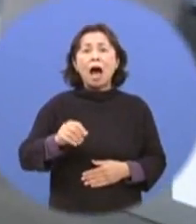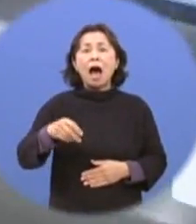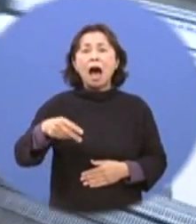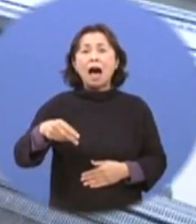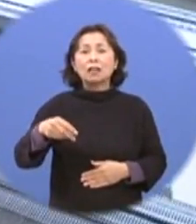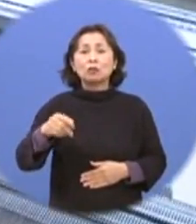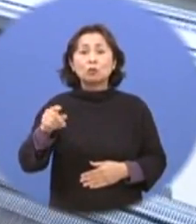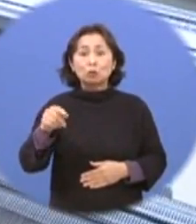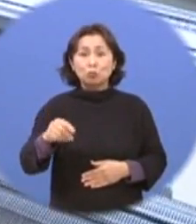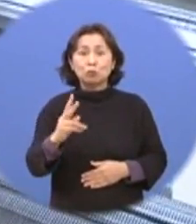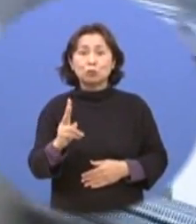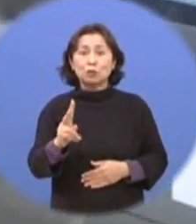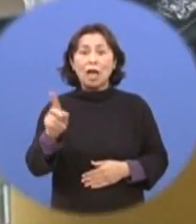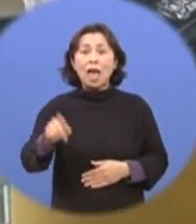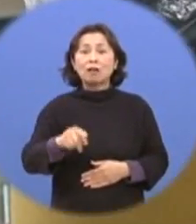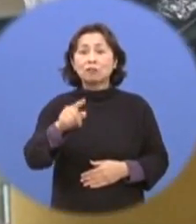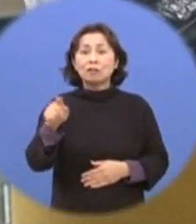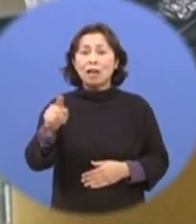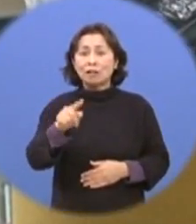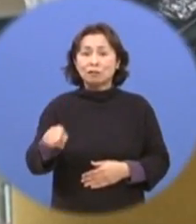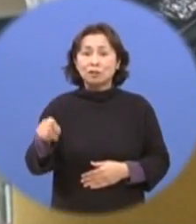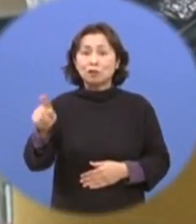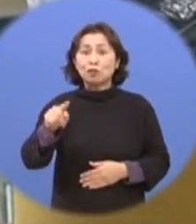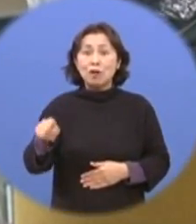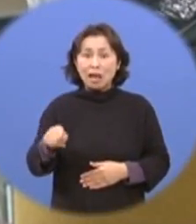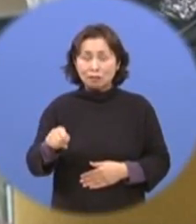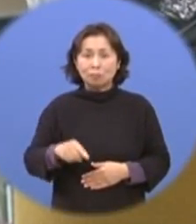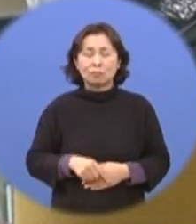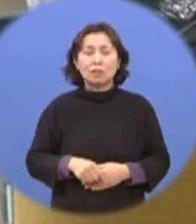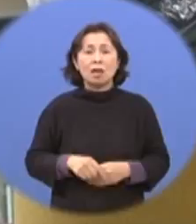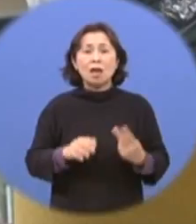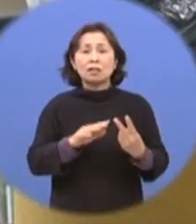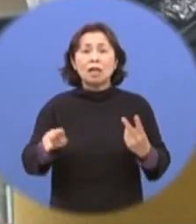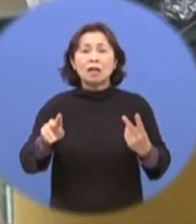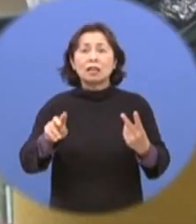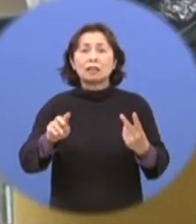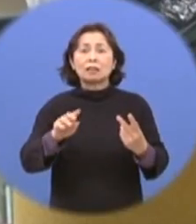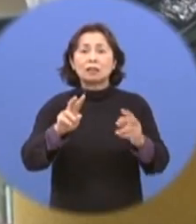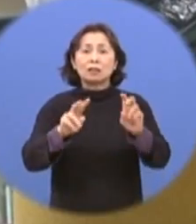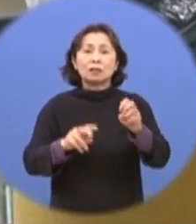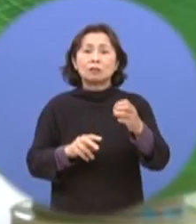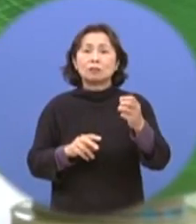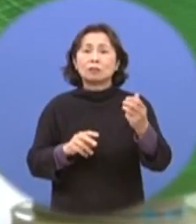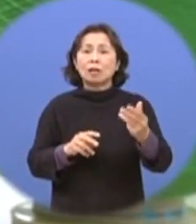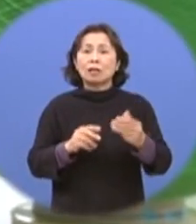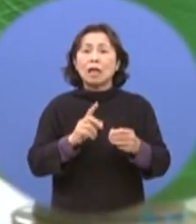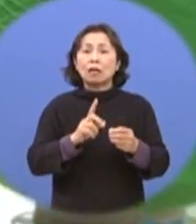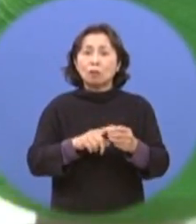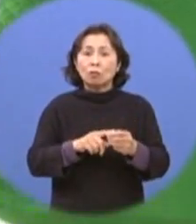です平成23年度審査員特別賞を受賞しています